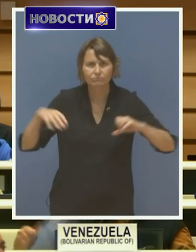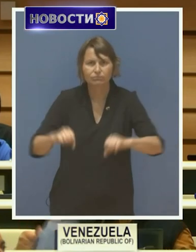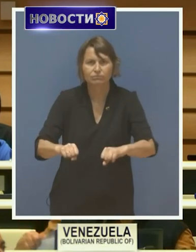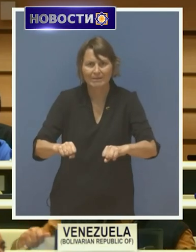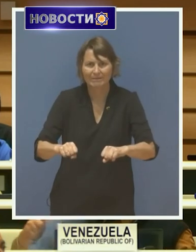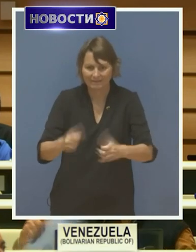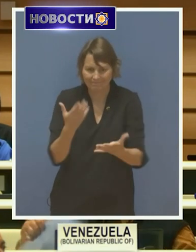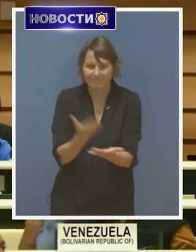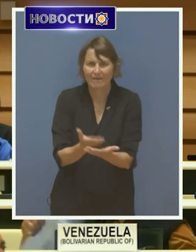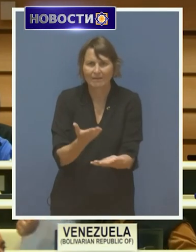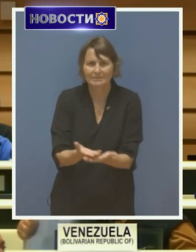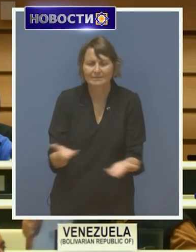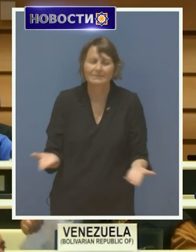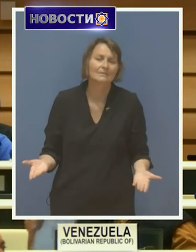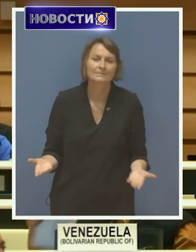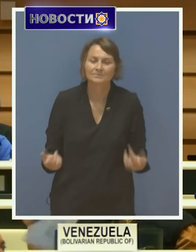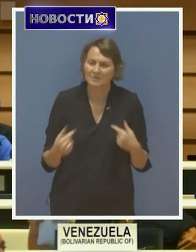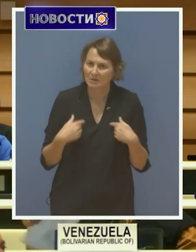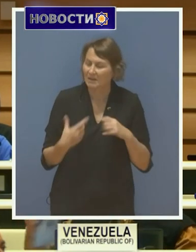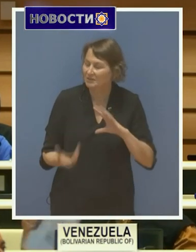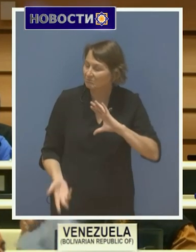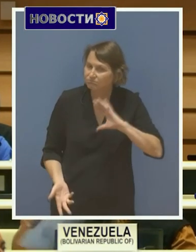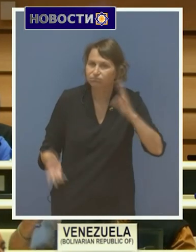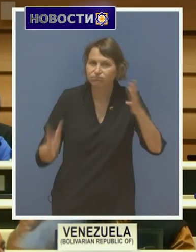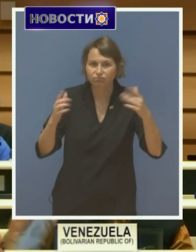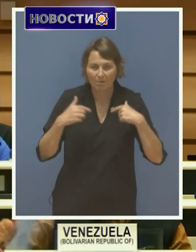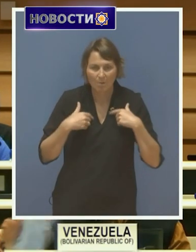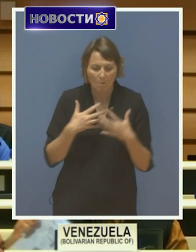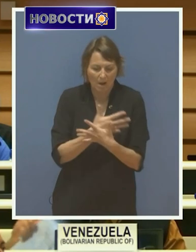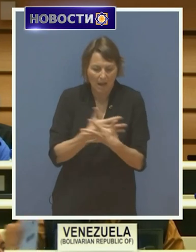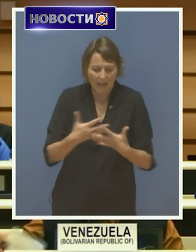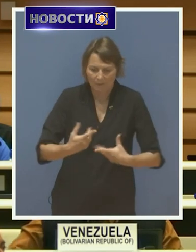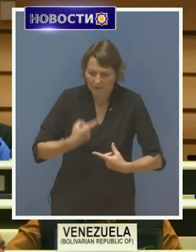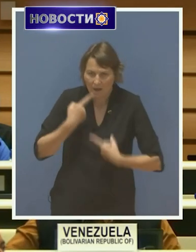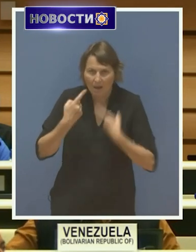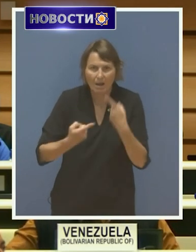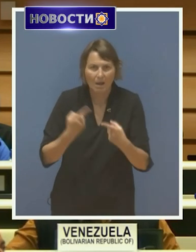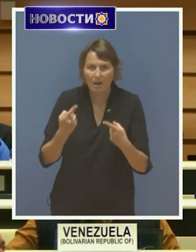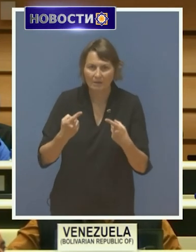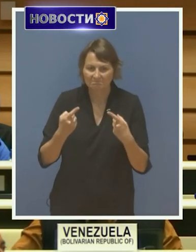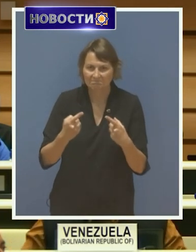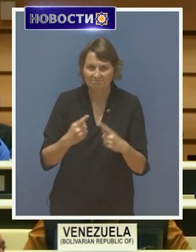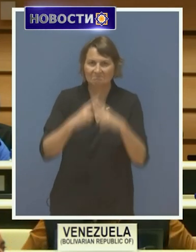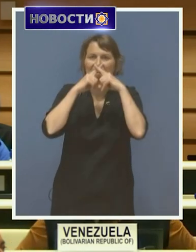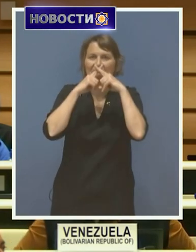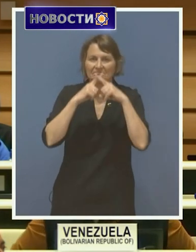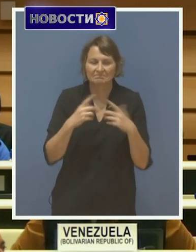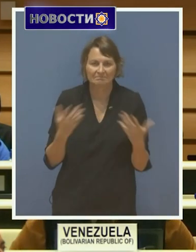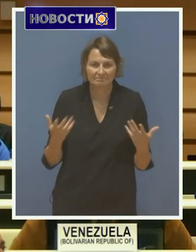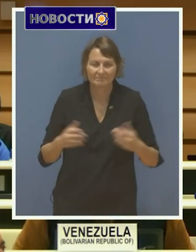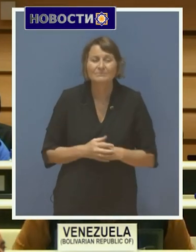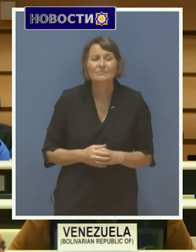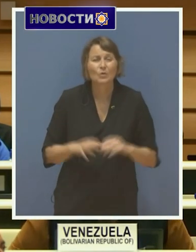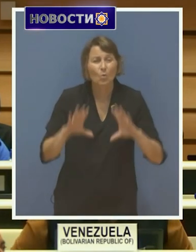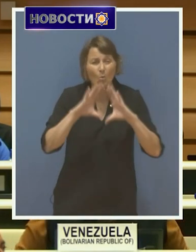еще существующих коренных народов, призвав каждого уроженца, говорящего на родном языке, перевести декларацию на родной язык. Также желаем